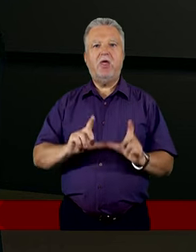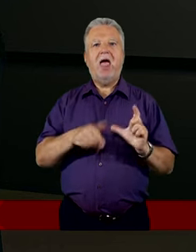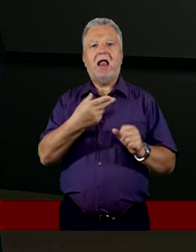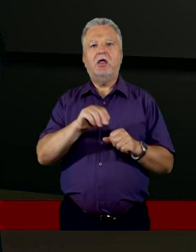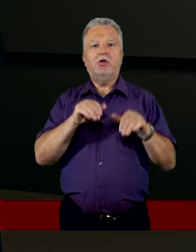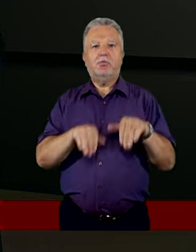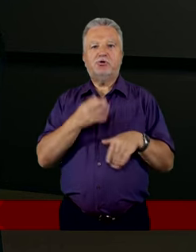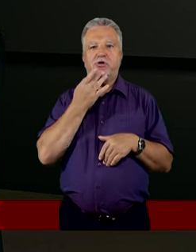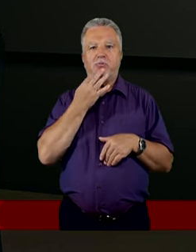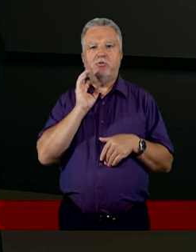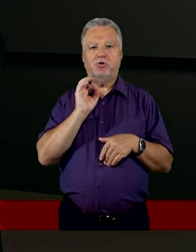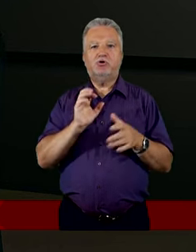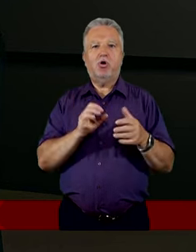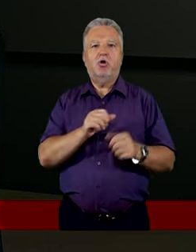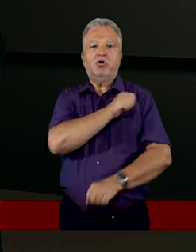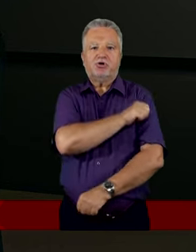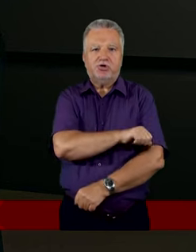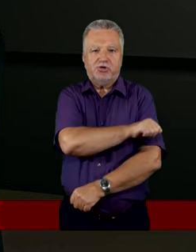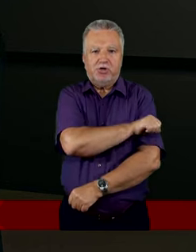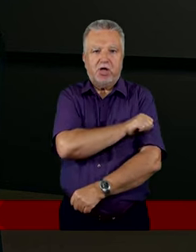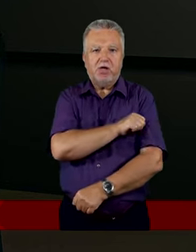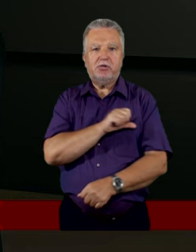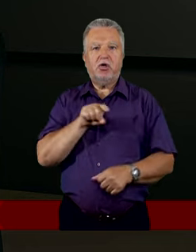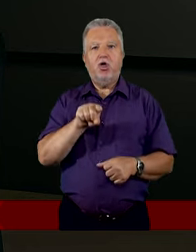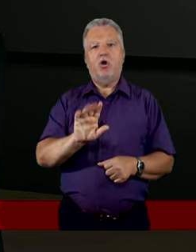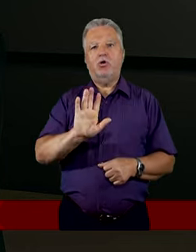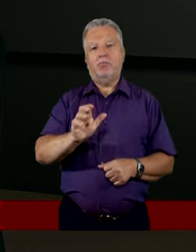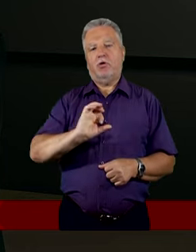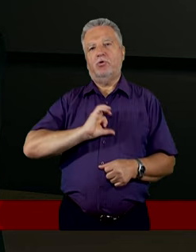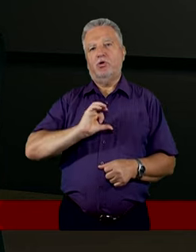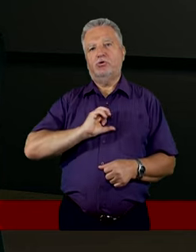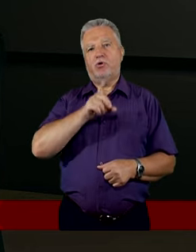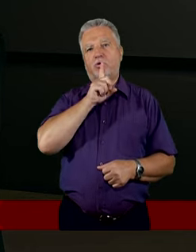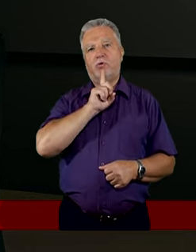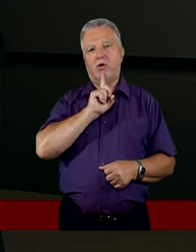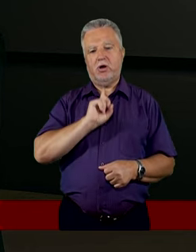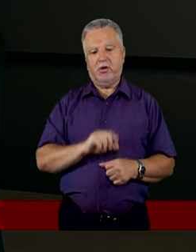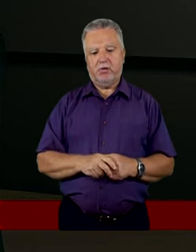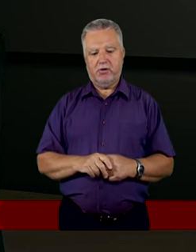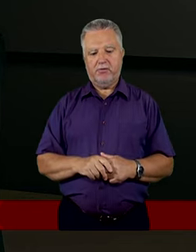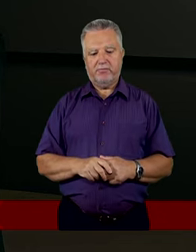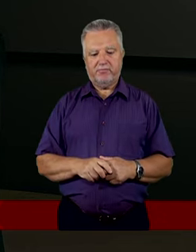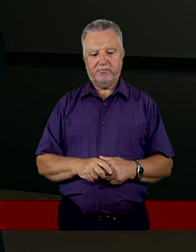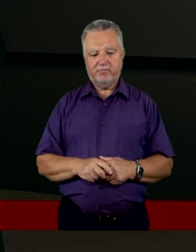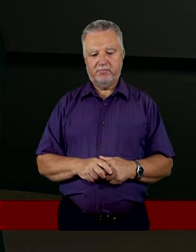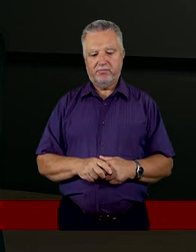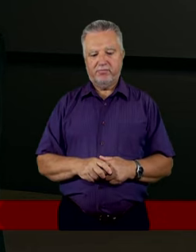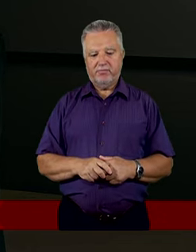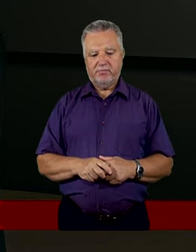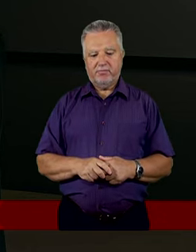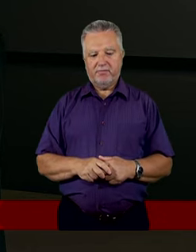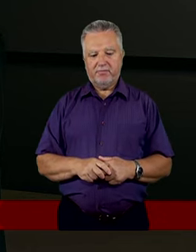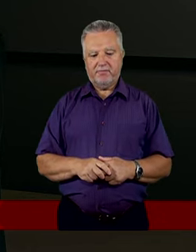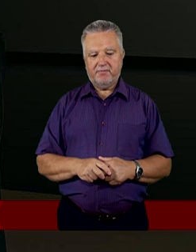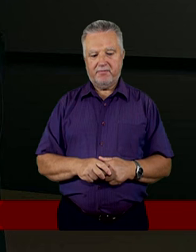nie możecie mówić im o chrześcijaństwie, bo oni mają swoją religię. Mniej więcej tak to znaczyło.